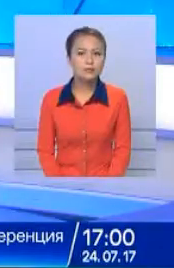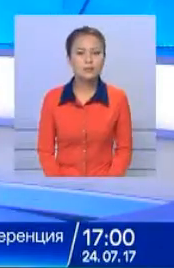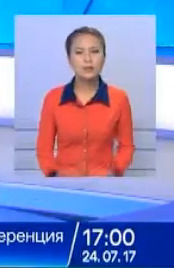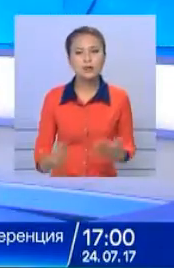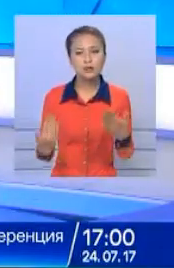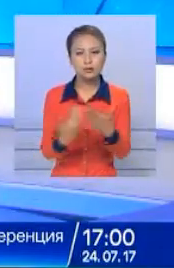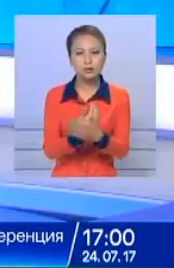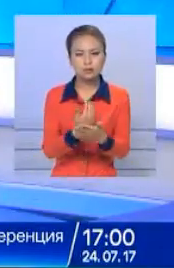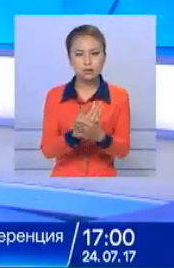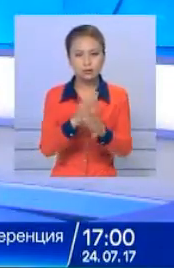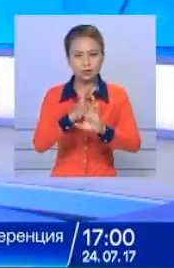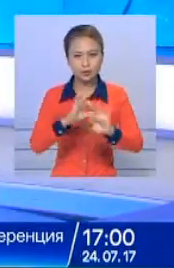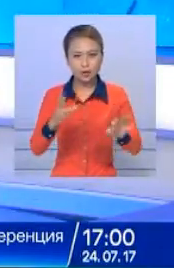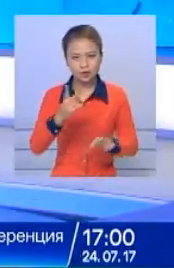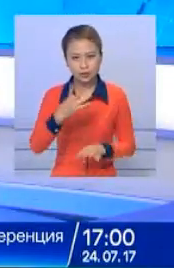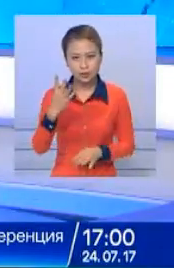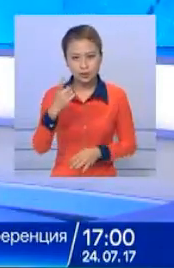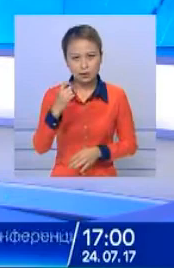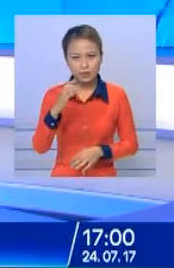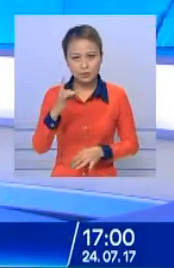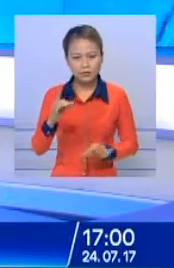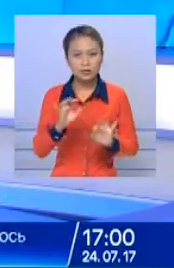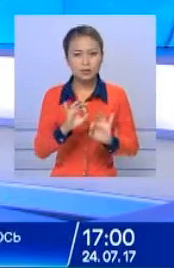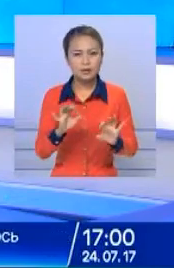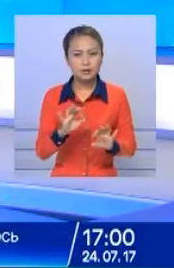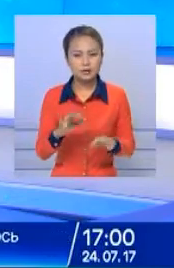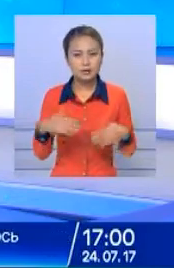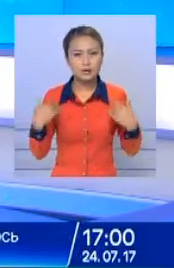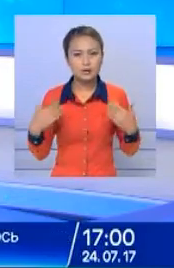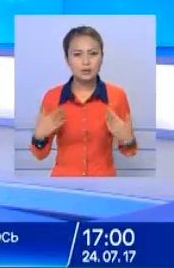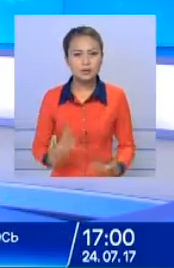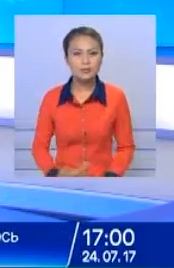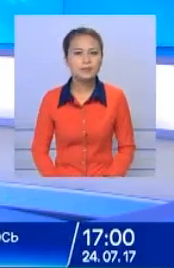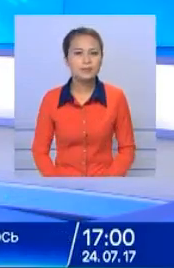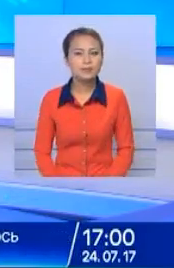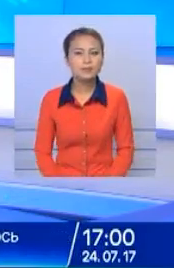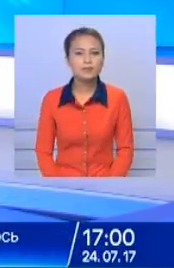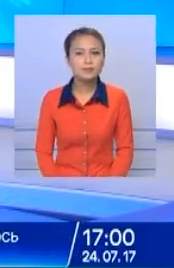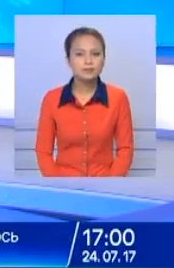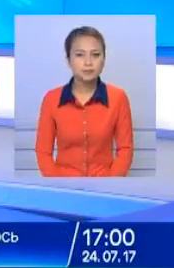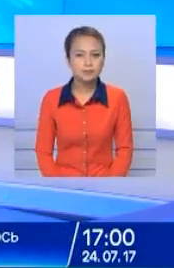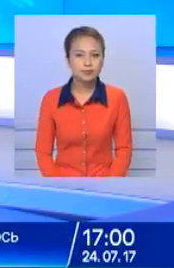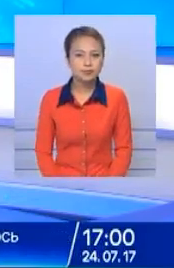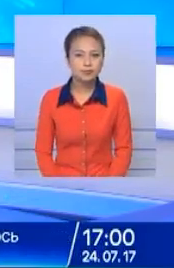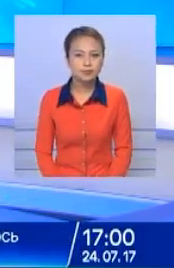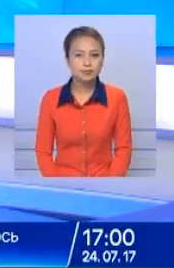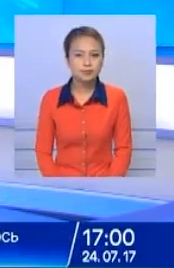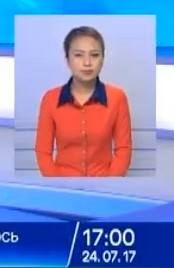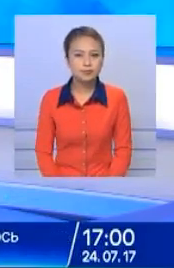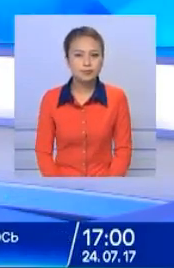Сурдо аудармашы Жанбота Сәрсенбаева, диктор ғалым Кәлмен. Армысыз ағайын, ақпараттық арнада жаңалықтар.